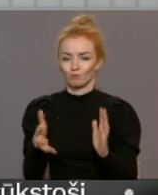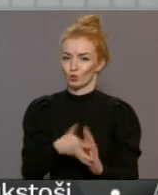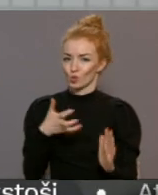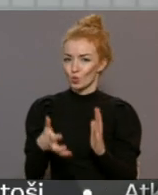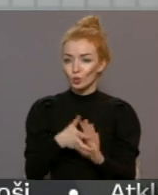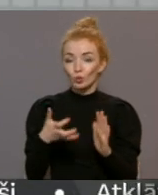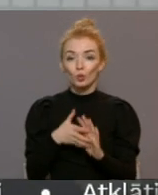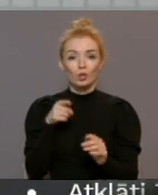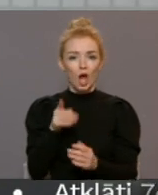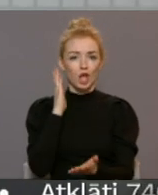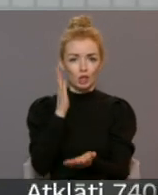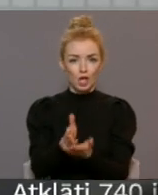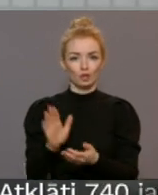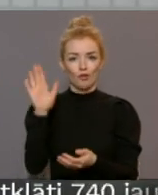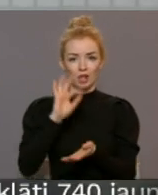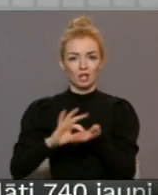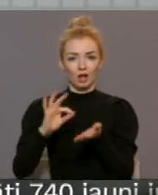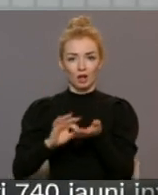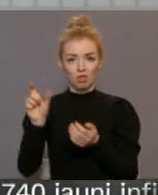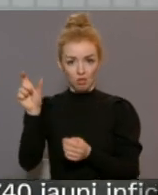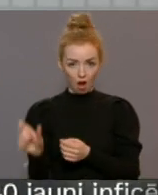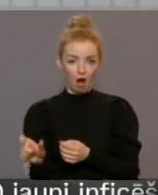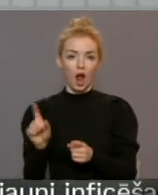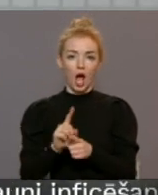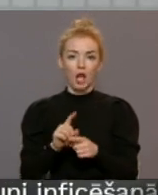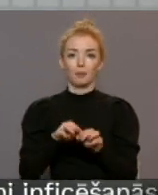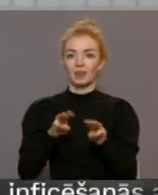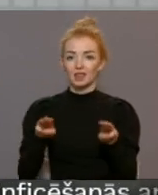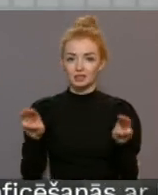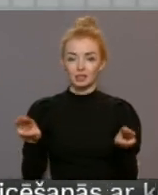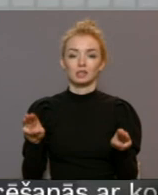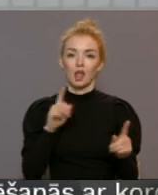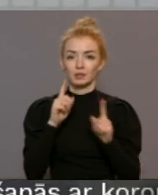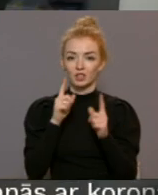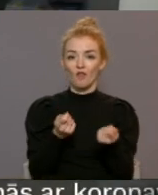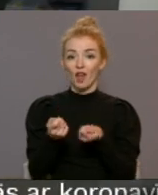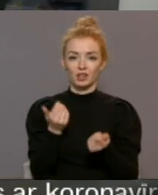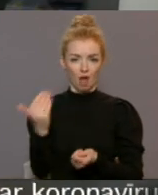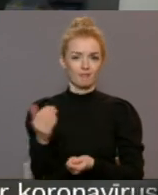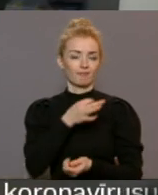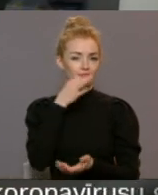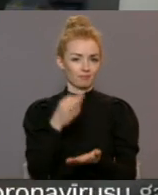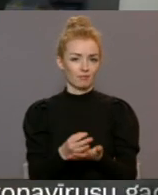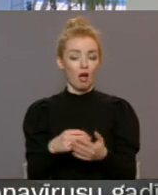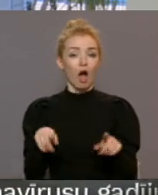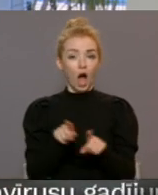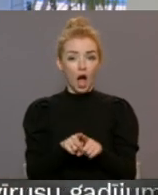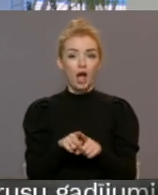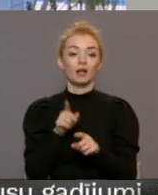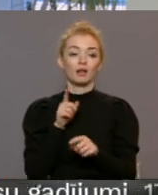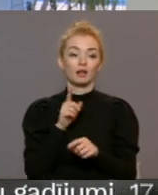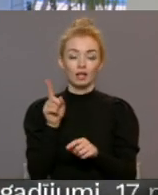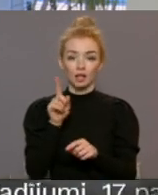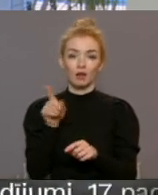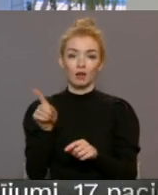ir tieša valsts sekretāra nozares un ministrijas administratīvā vadītāja atbildība. Vienlaikus ierēdnis pārkāpumam esot